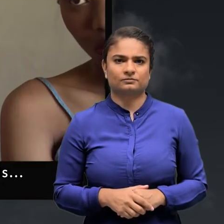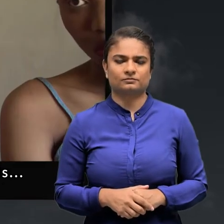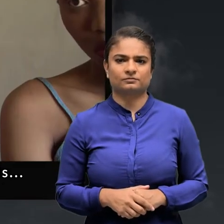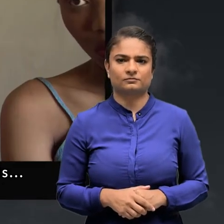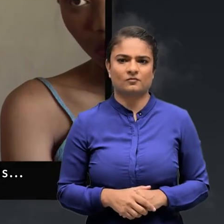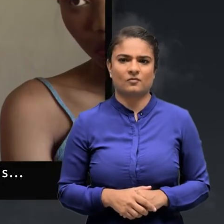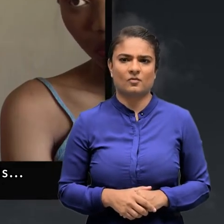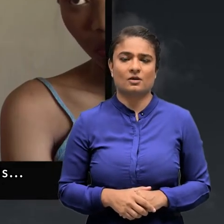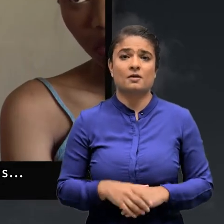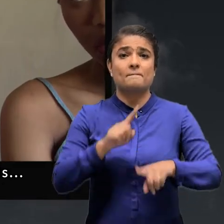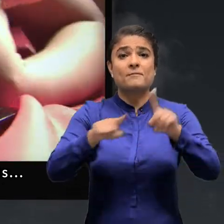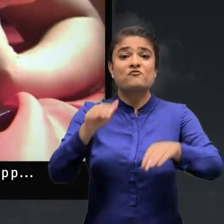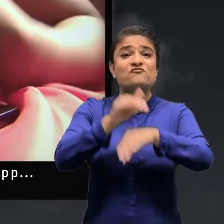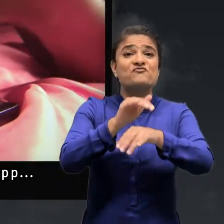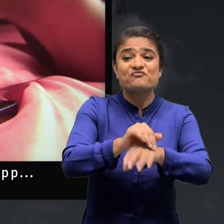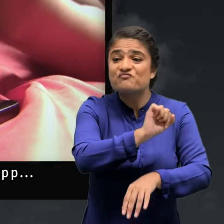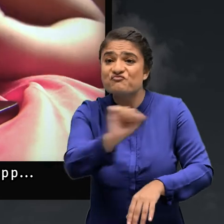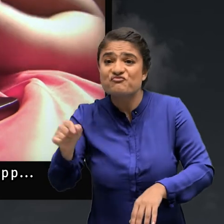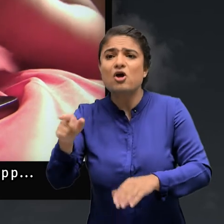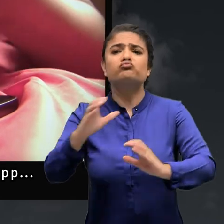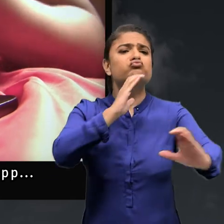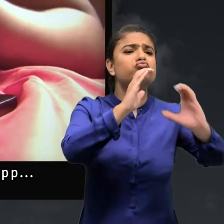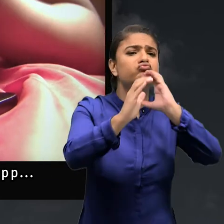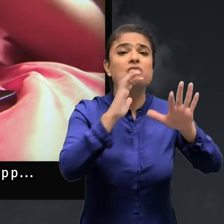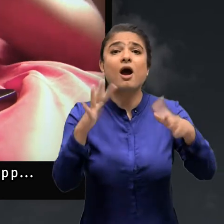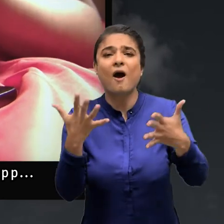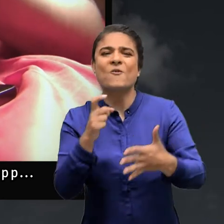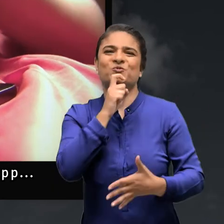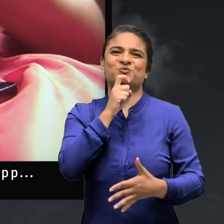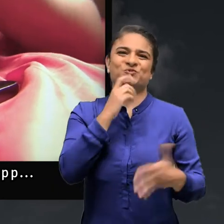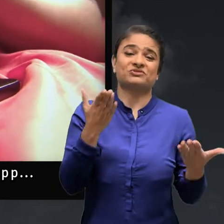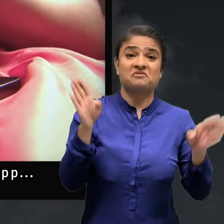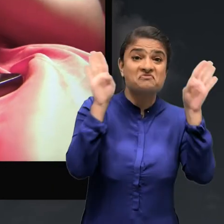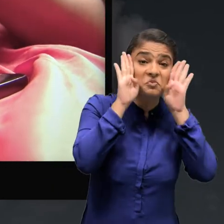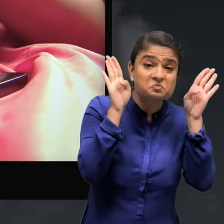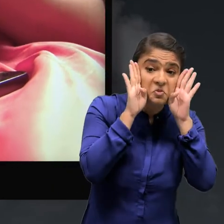xa ethetha neetshomi zakhe, ungena kuFacebook, angena kuWhatsApp,